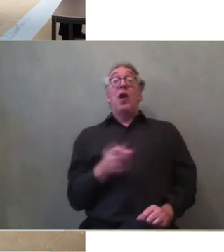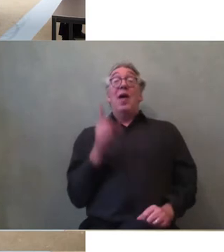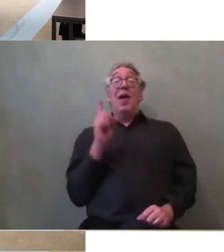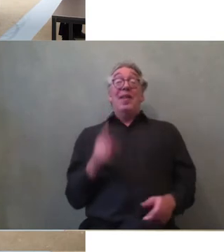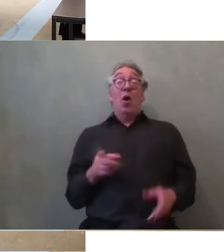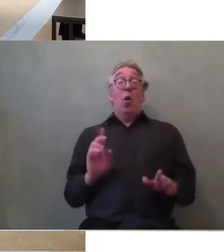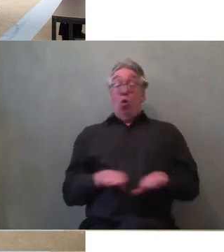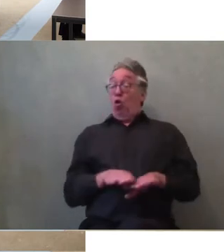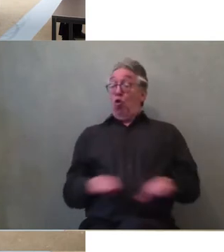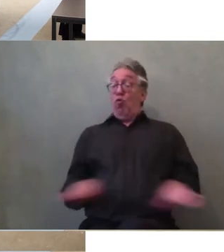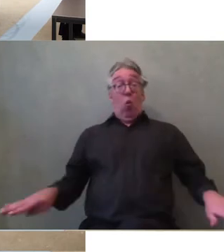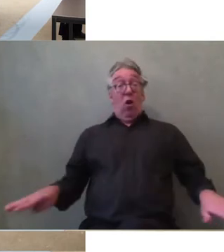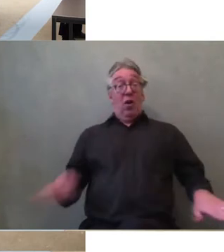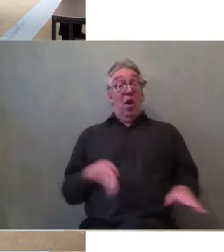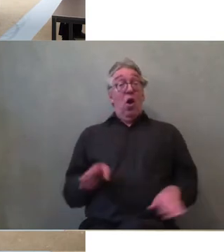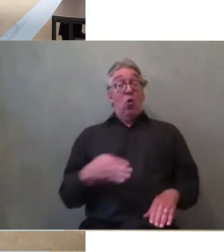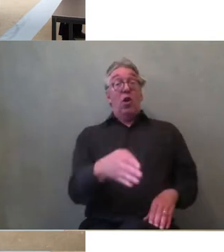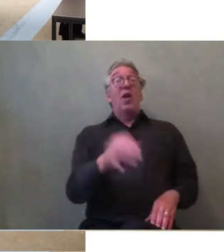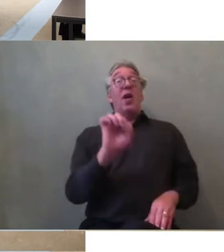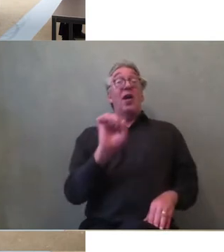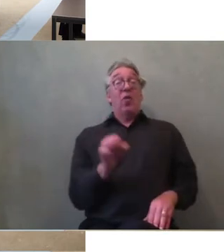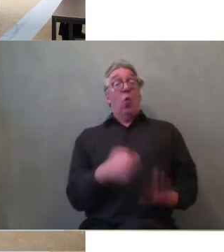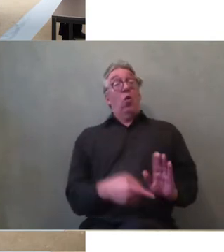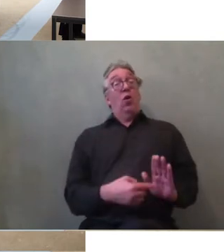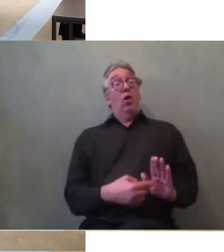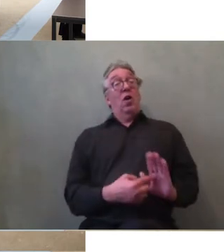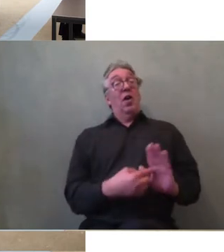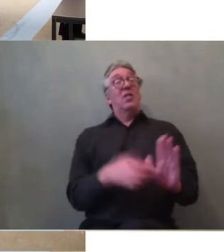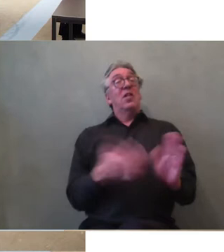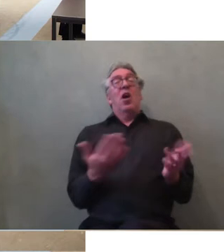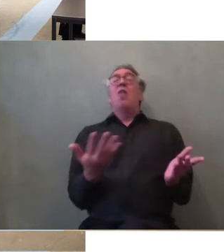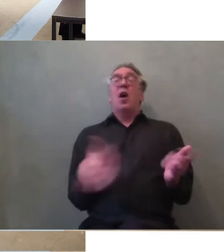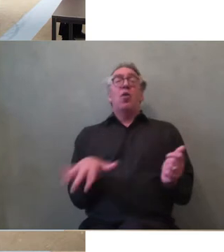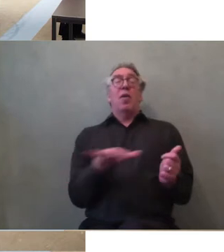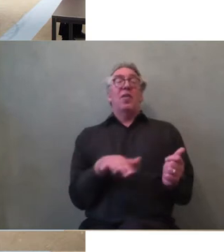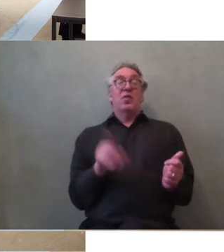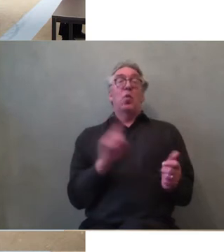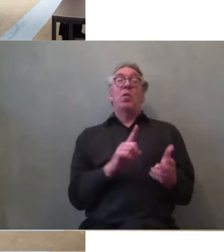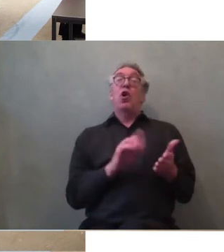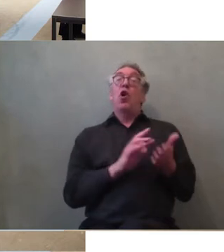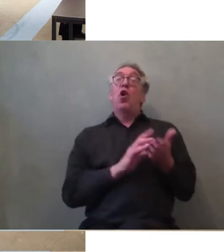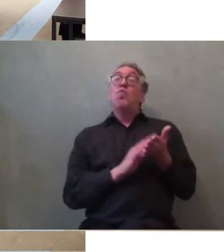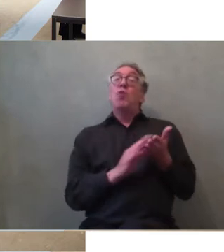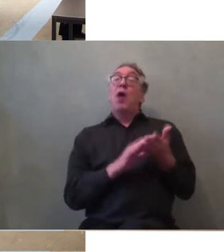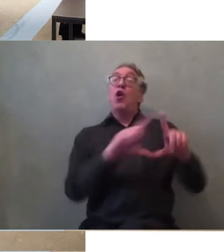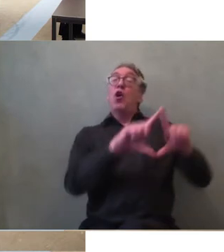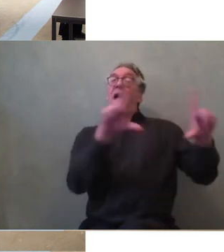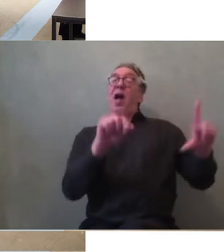kan aangeven waar je precies moet zijn. En ook bijvoorbeeld met braille titelkaartjes en dat soort dingen. Volgende.